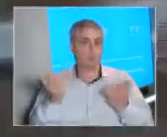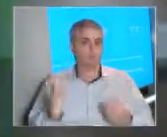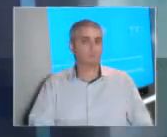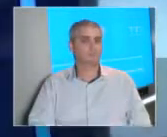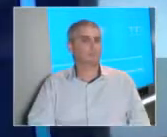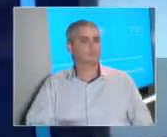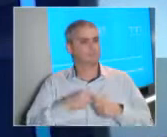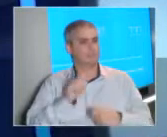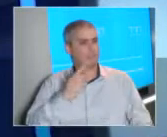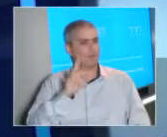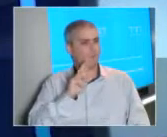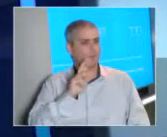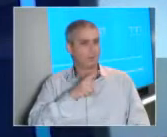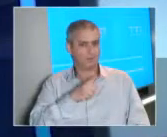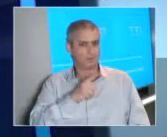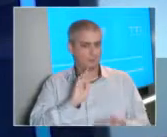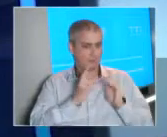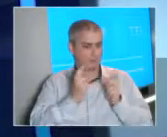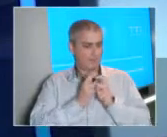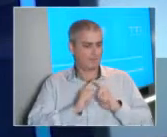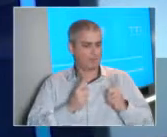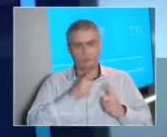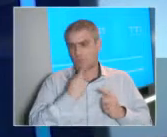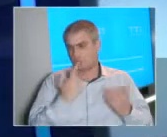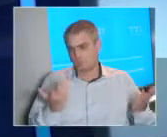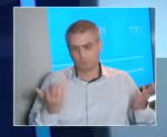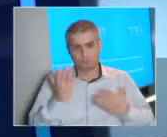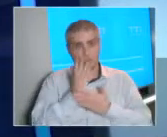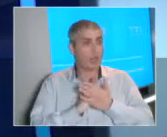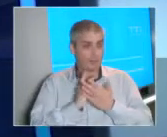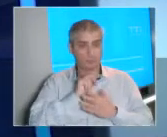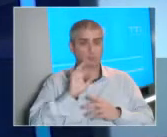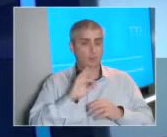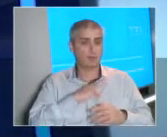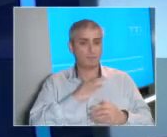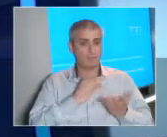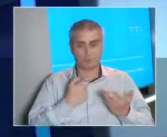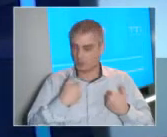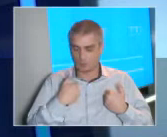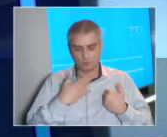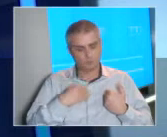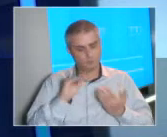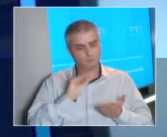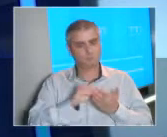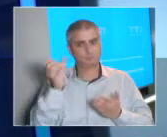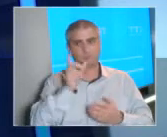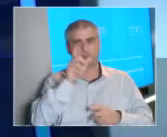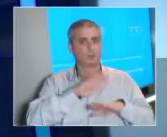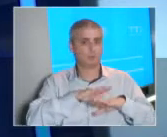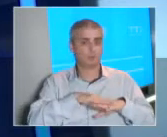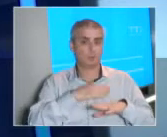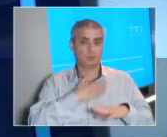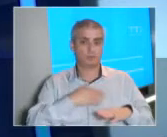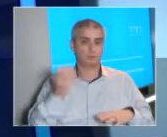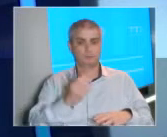שהמדינה צריכה. חבר הכנסת פורר, אתם, בניגוד למפלגות אחרות, אתם אומרים, תשמעו, לחלק מענייני מערכת הבריאות, אנחנו הולכים לשים שם איש מקצוע, אנחנו הולכים